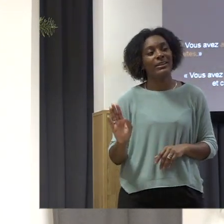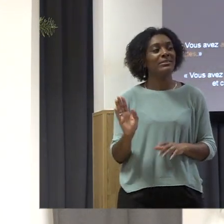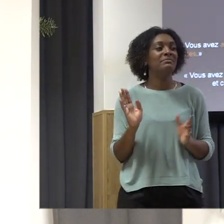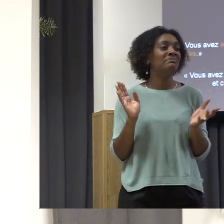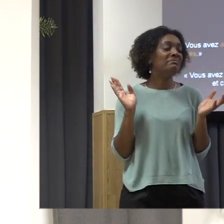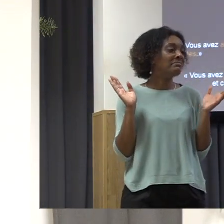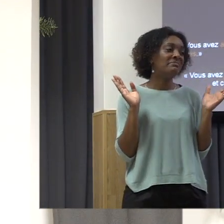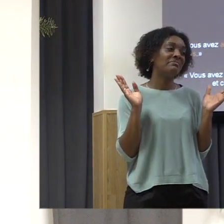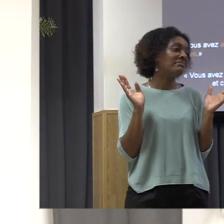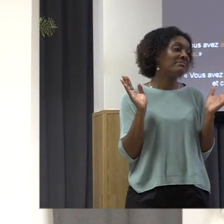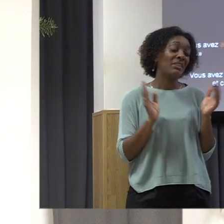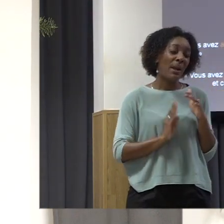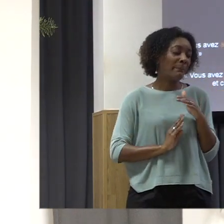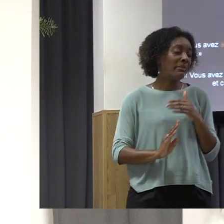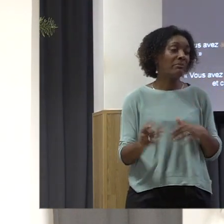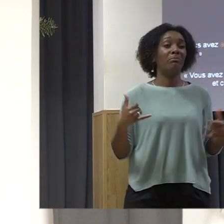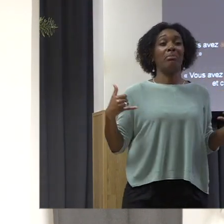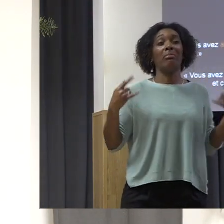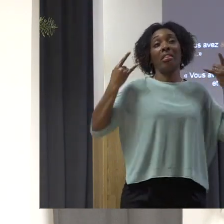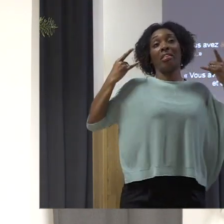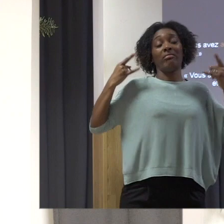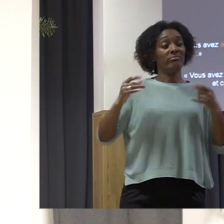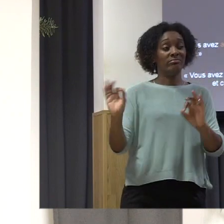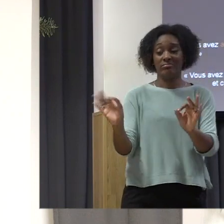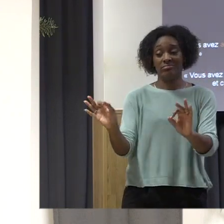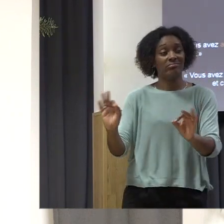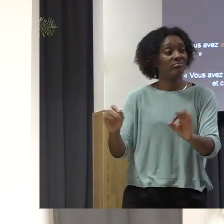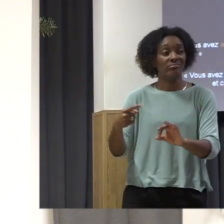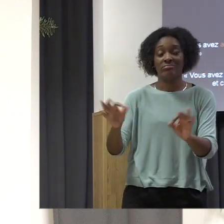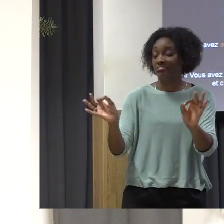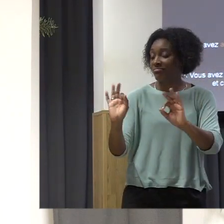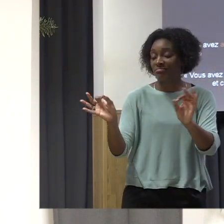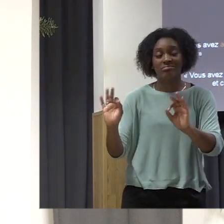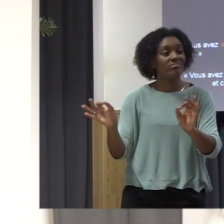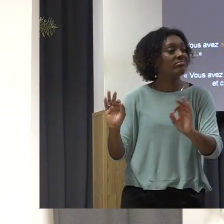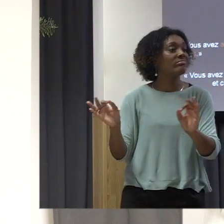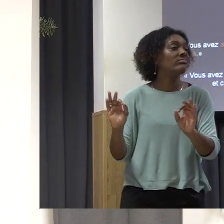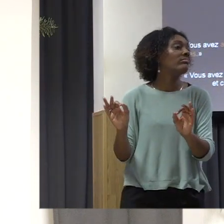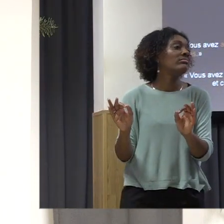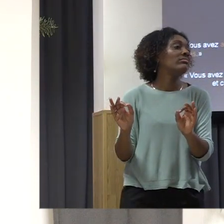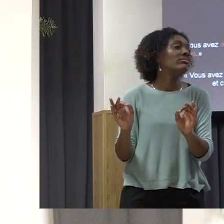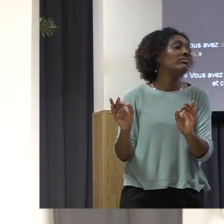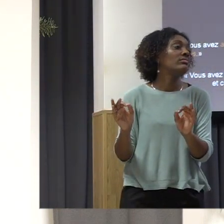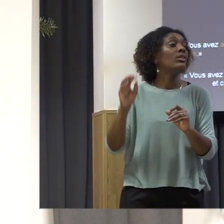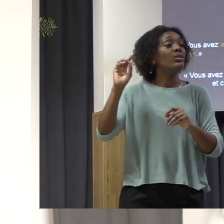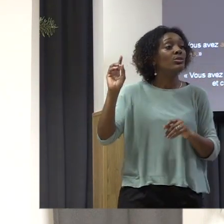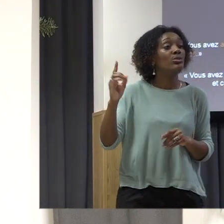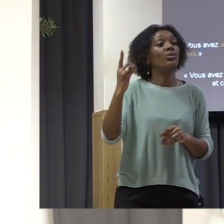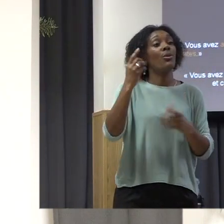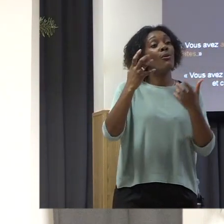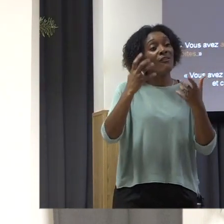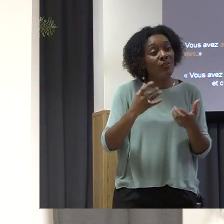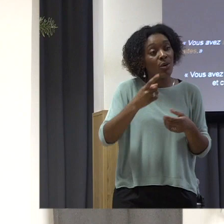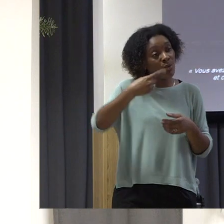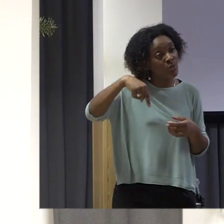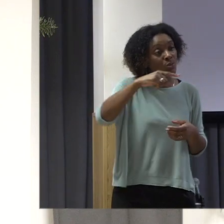Dieu à leur égard. Et la volonté de Dieu à notre égard, c'est de marcher de progrès